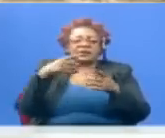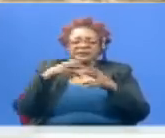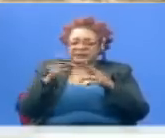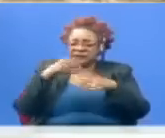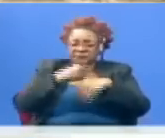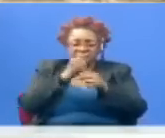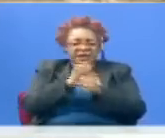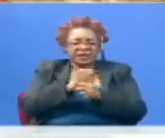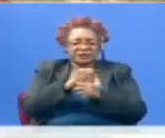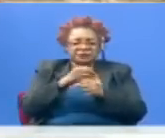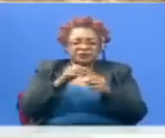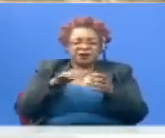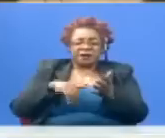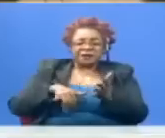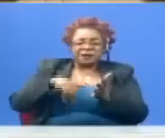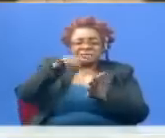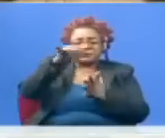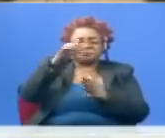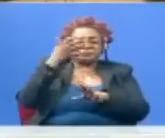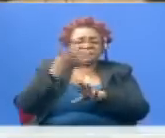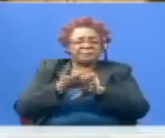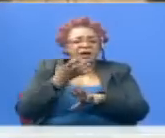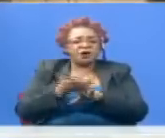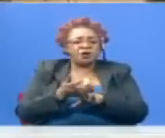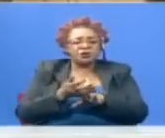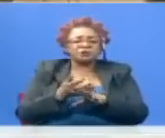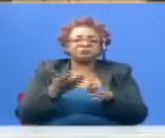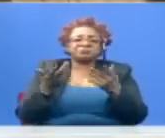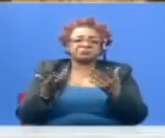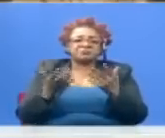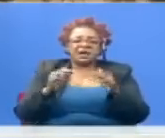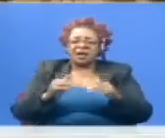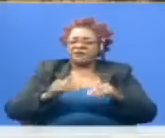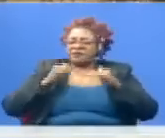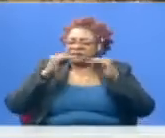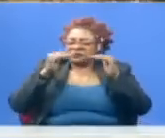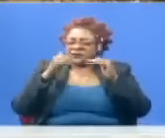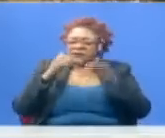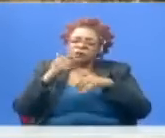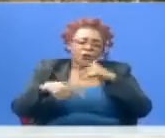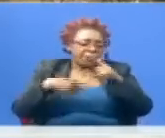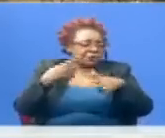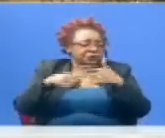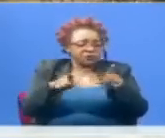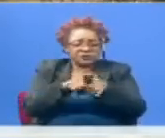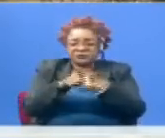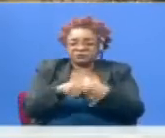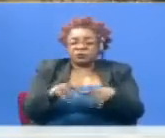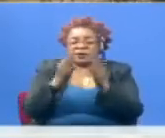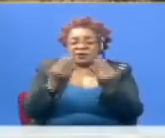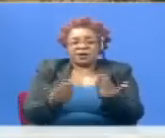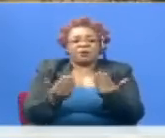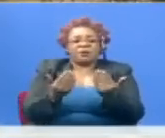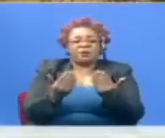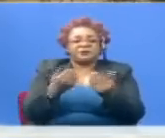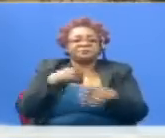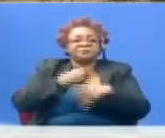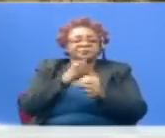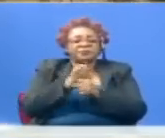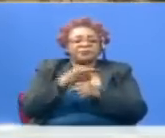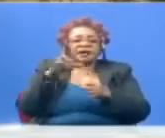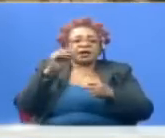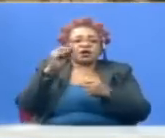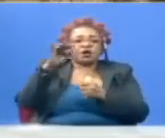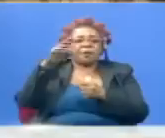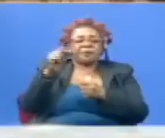mbao, akaadvance, akaanza ya machuma. Sasa akaendelea hivyo mpaka wakati tumefika saizi hivi. Lakini tulikuwa